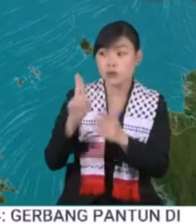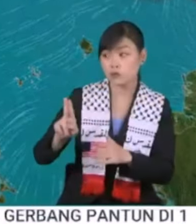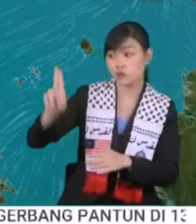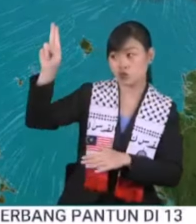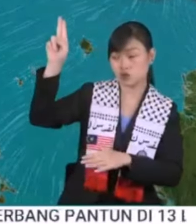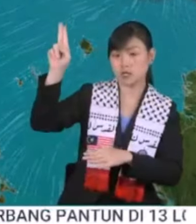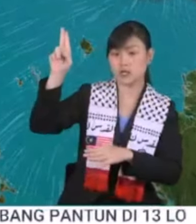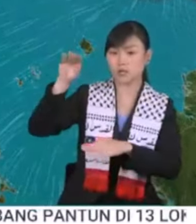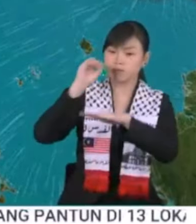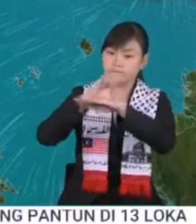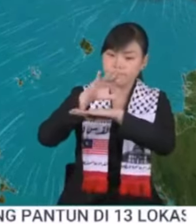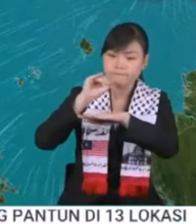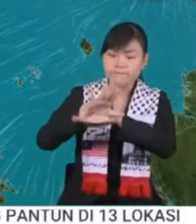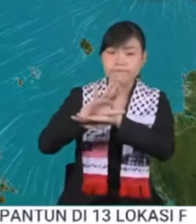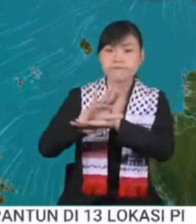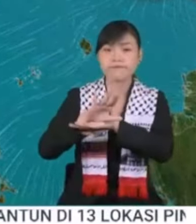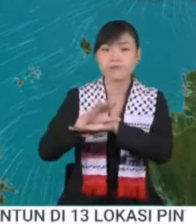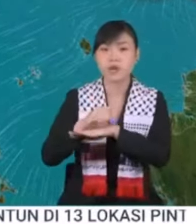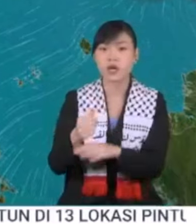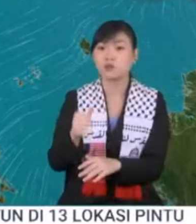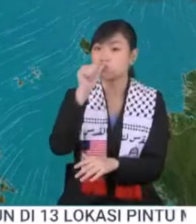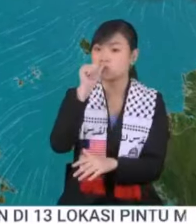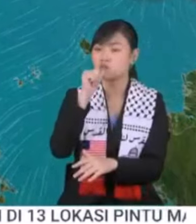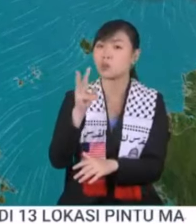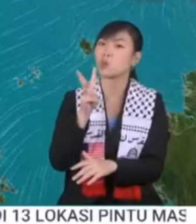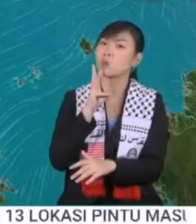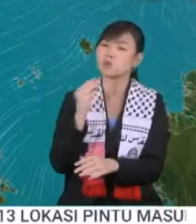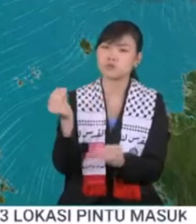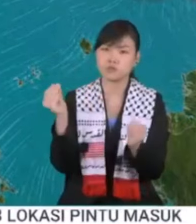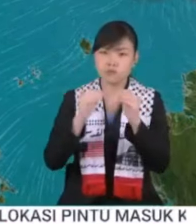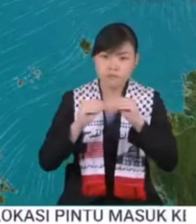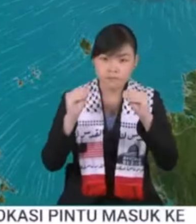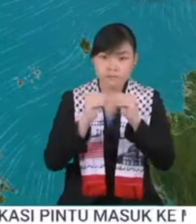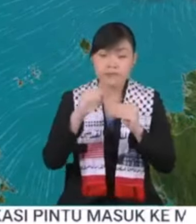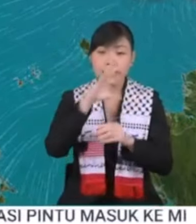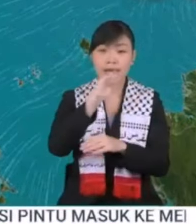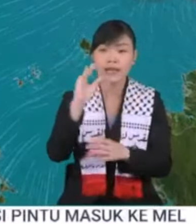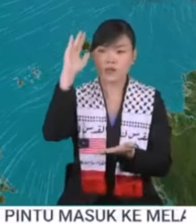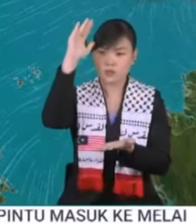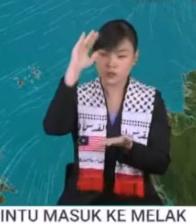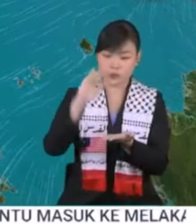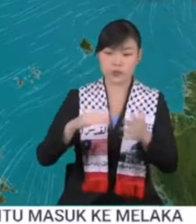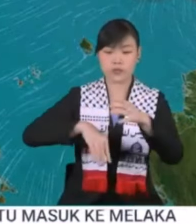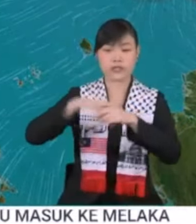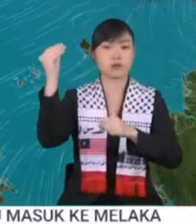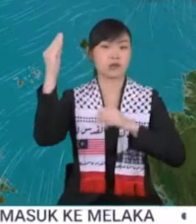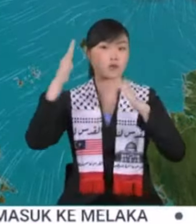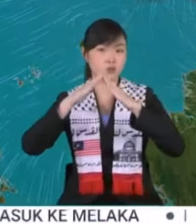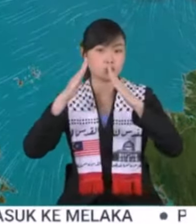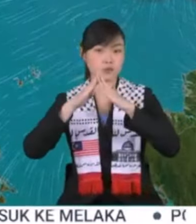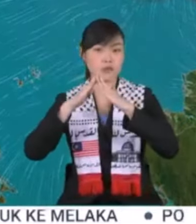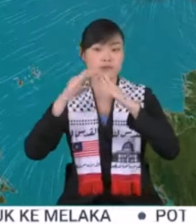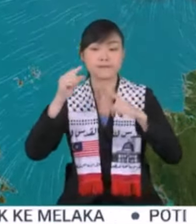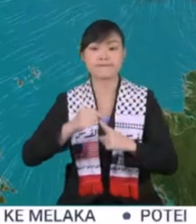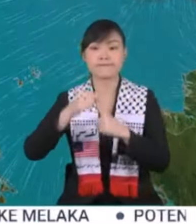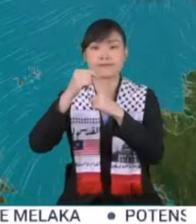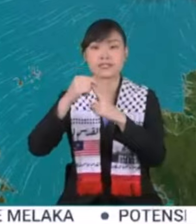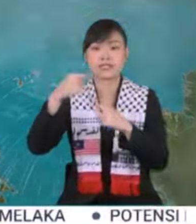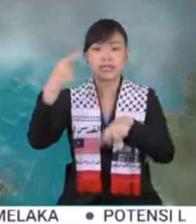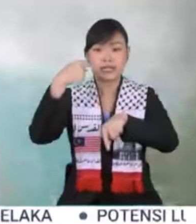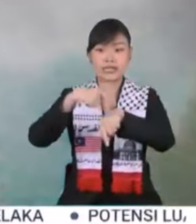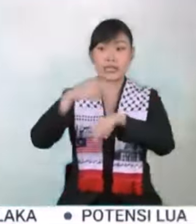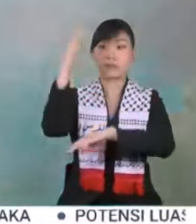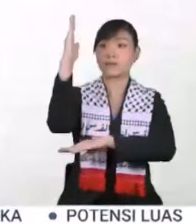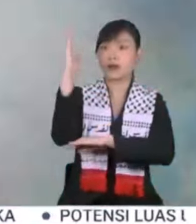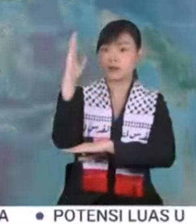Semenanjung sekali lagi dinasihatkan supaya banyakkanlah meminum air dan mengurangkan aktiviti di luar rumah terutamanya pada waktu tengah hari